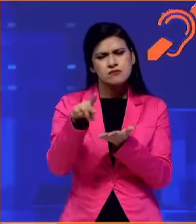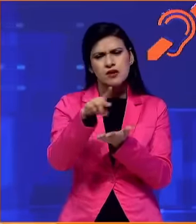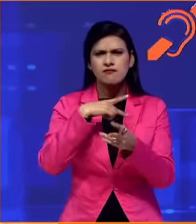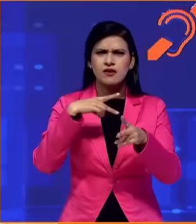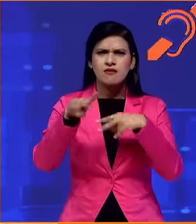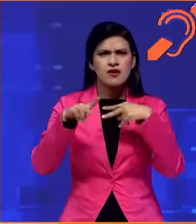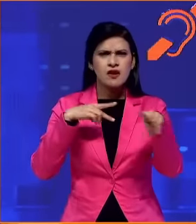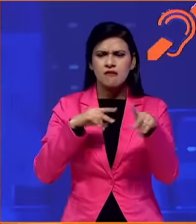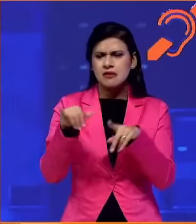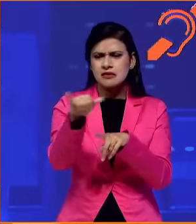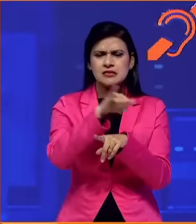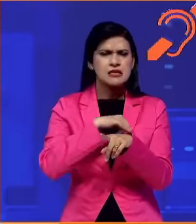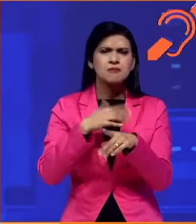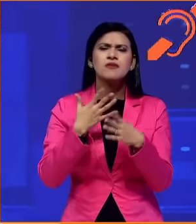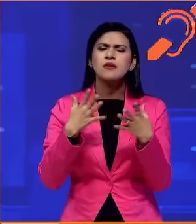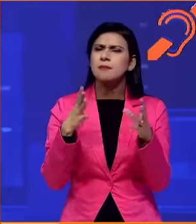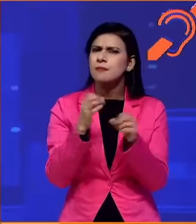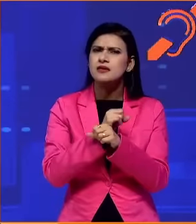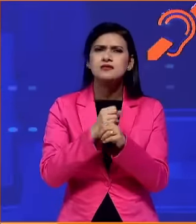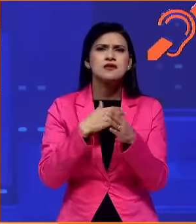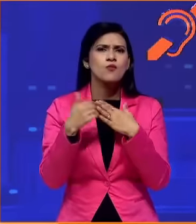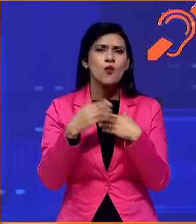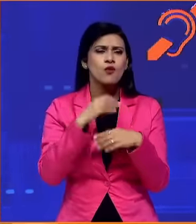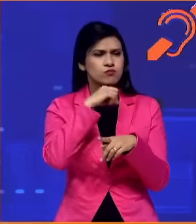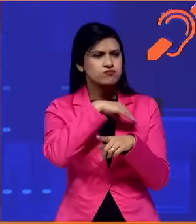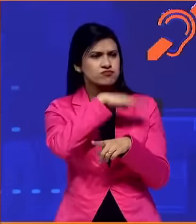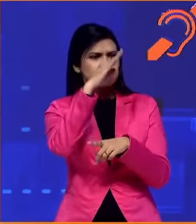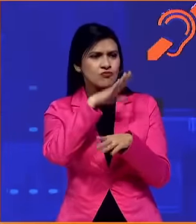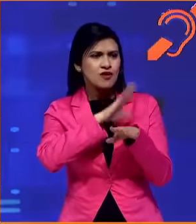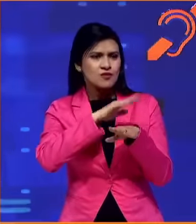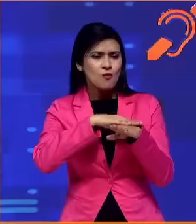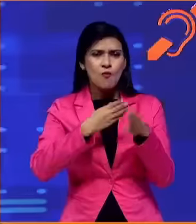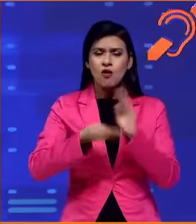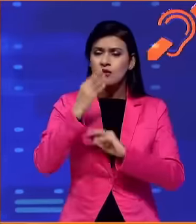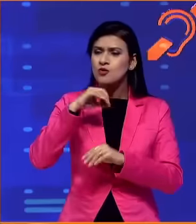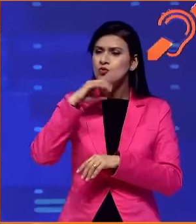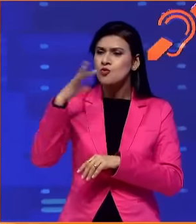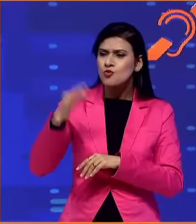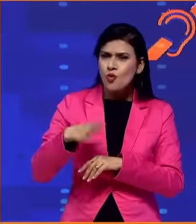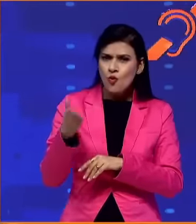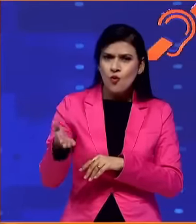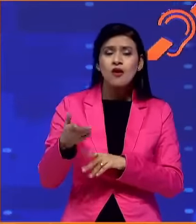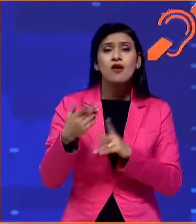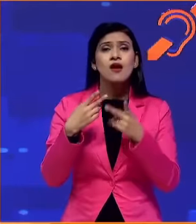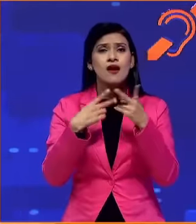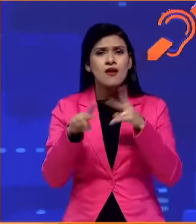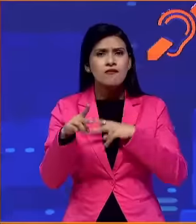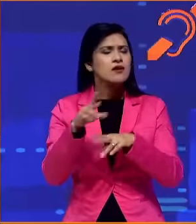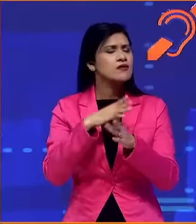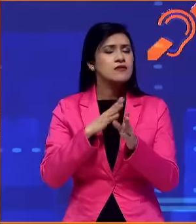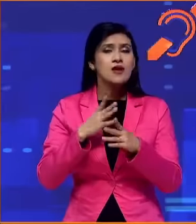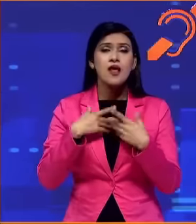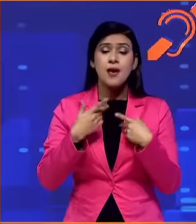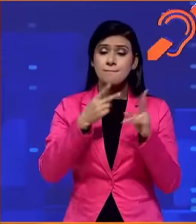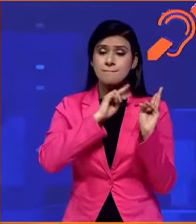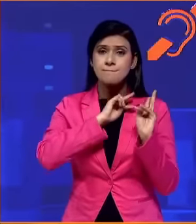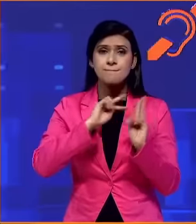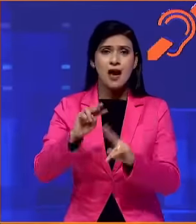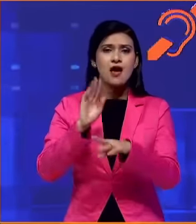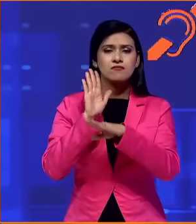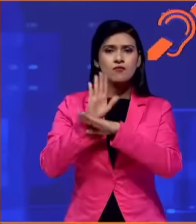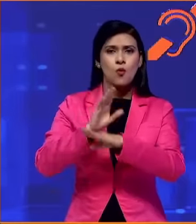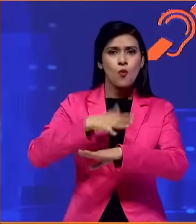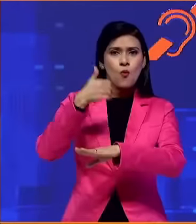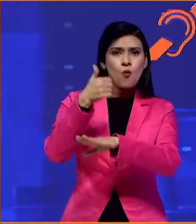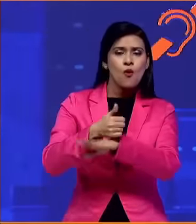इसमेंपीढ़ीगतअंतरभीहोसकताहै। लेकिनहमाराउद्देश्ययहहैकि हमअपनीपार्टीकोसत्तामेंवापसकैसेलासकतेहैं। बताइए,क्याआपने